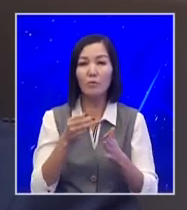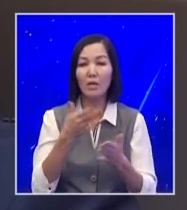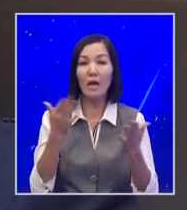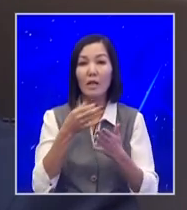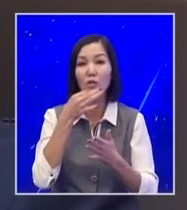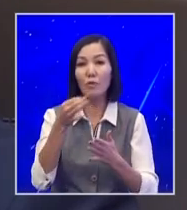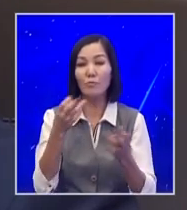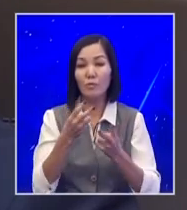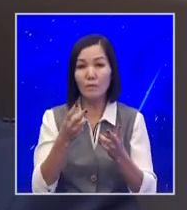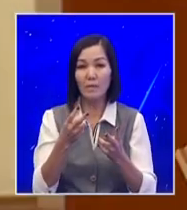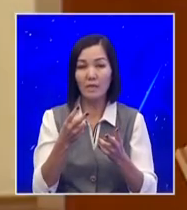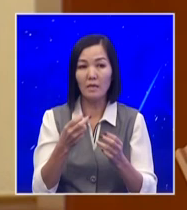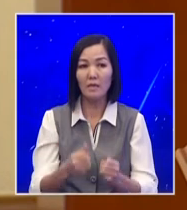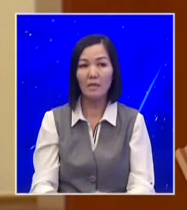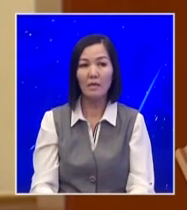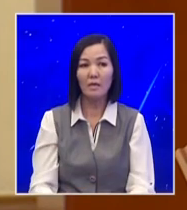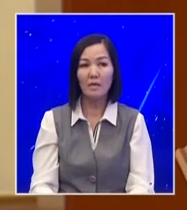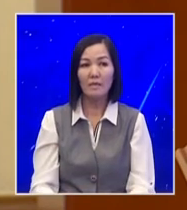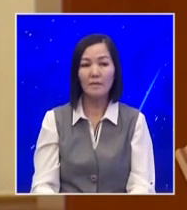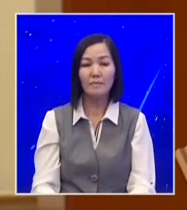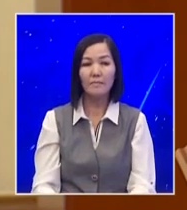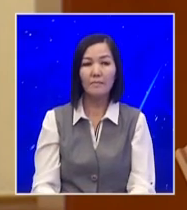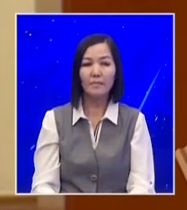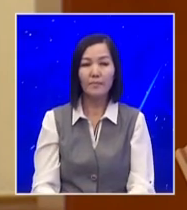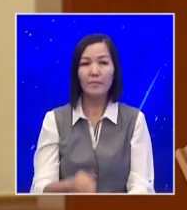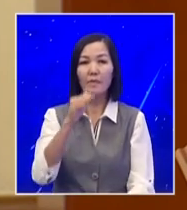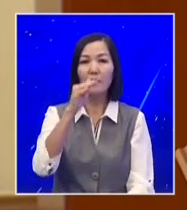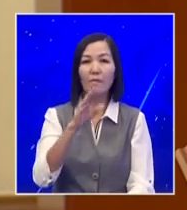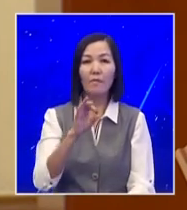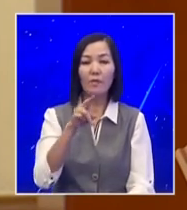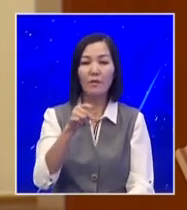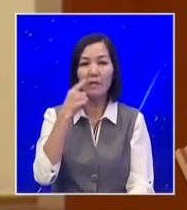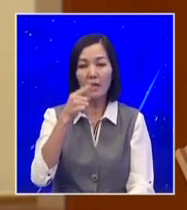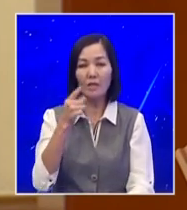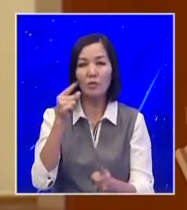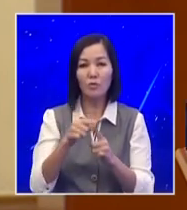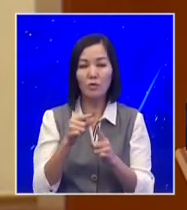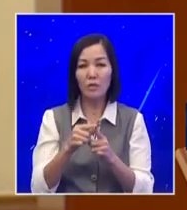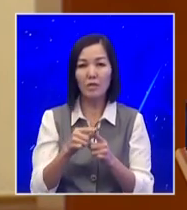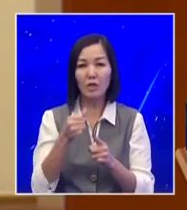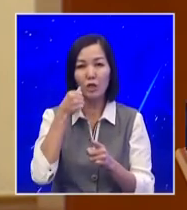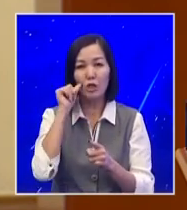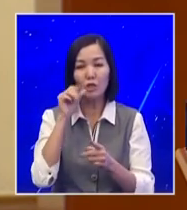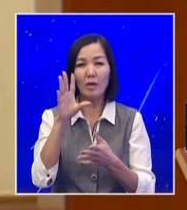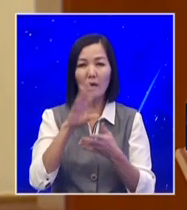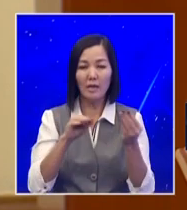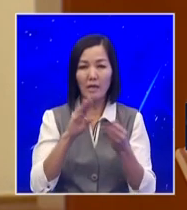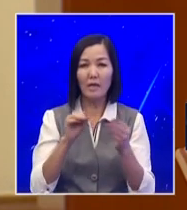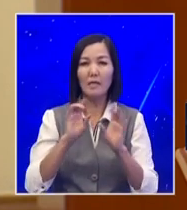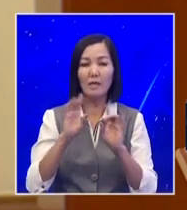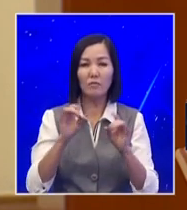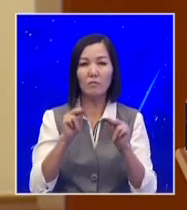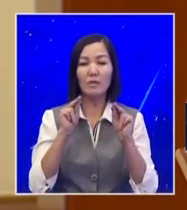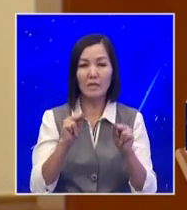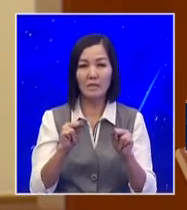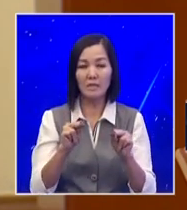керек? Сіздердің көзқарасыңыз қалай екен осыға? Дұрыстың айтқан сөздерінде кеше де тағы да қайтадан қайталап жатыр. Расында да